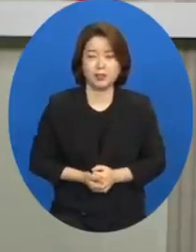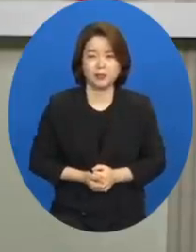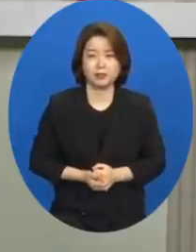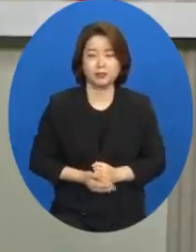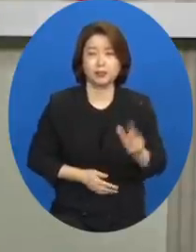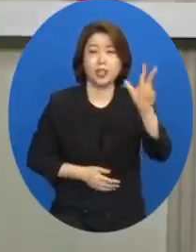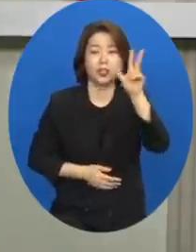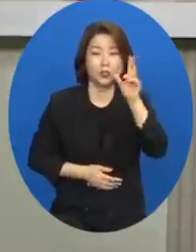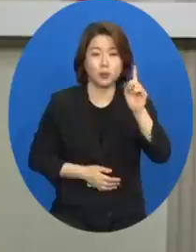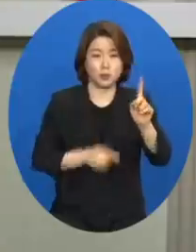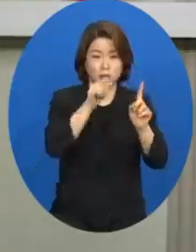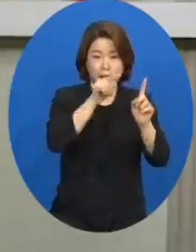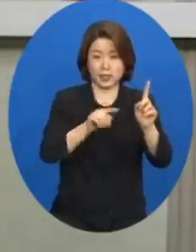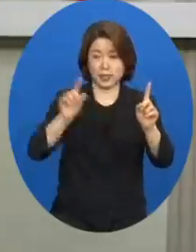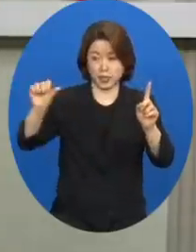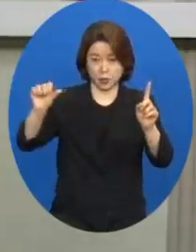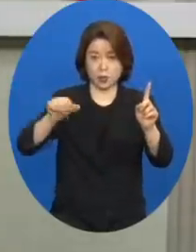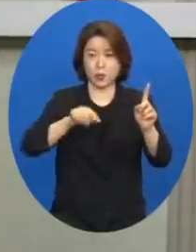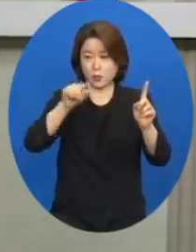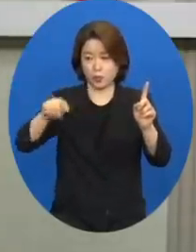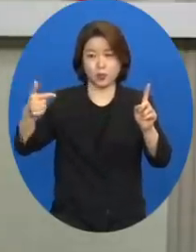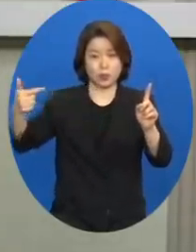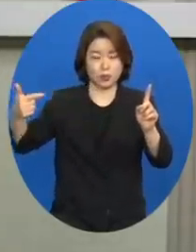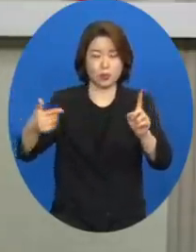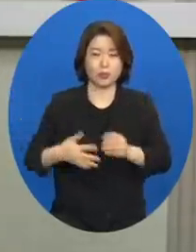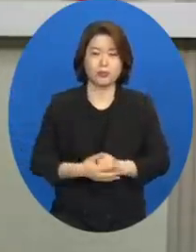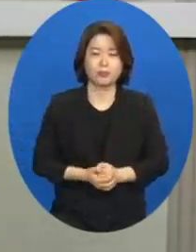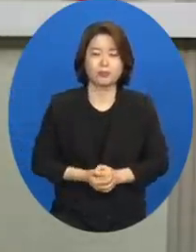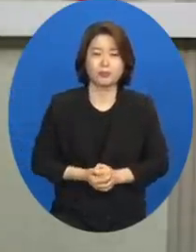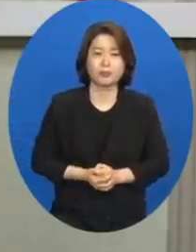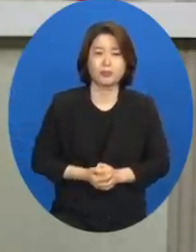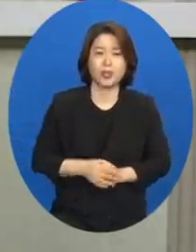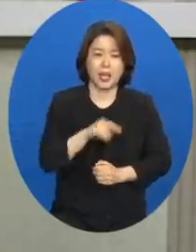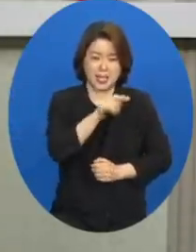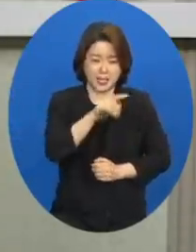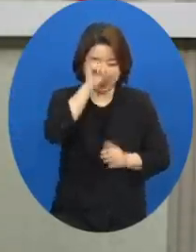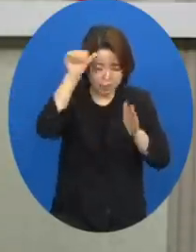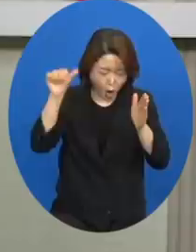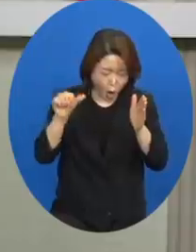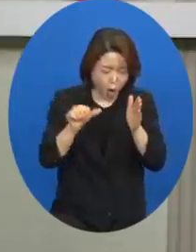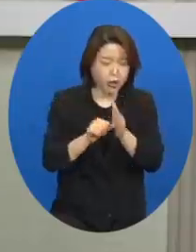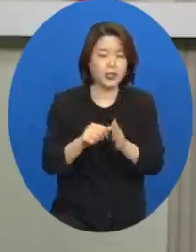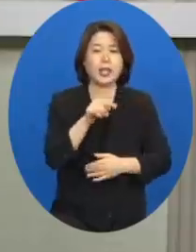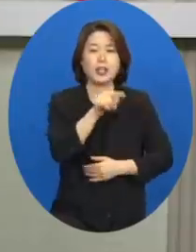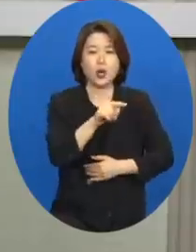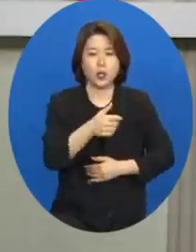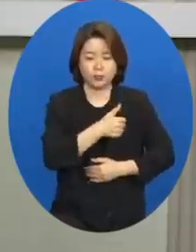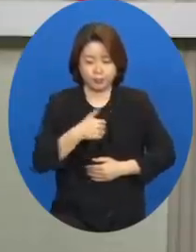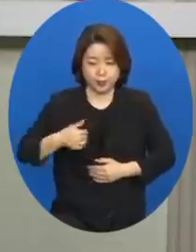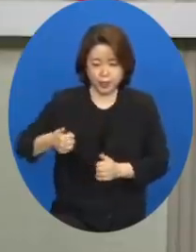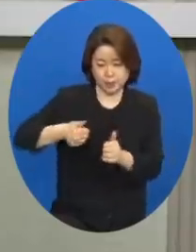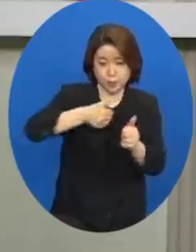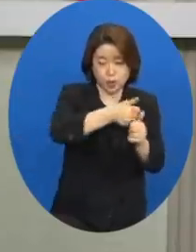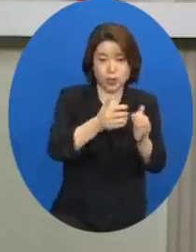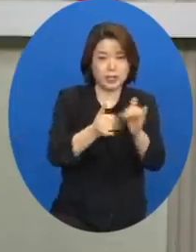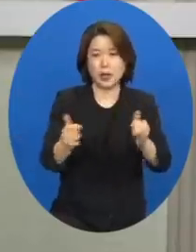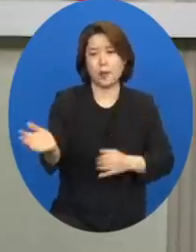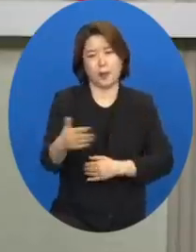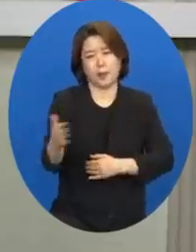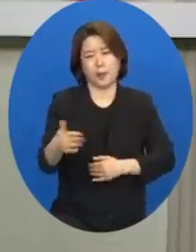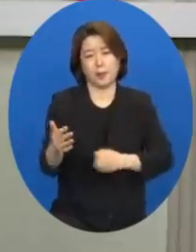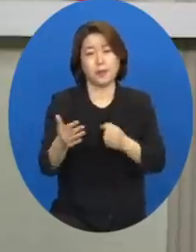여호수아 1장 5절 부터 육적 입니다 네 평생에 너를 능히 대적할 자가 없으리니